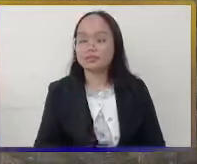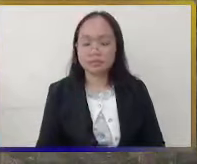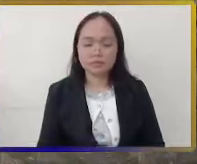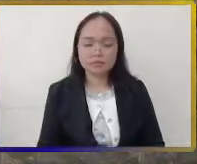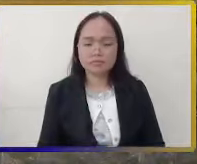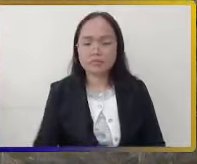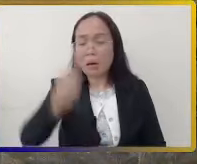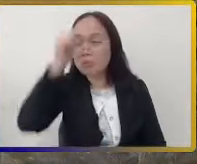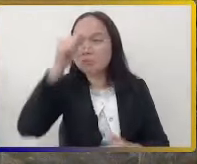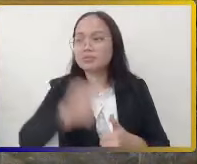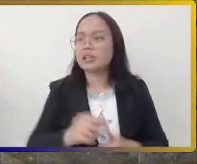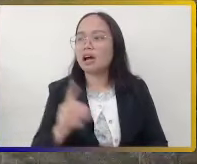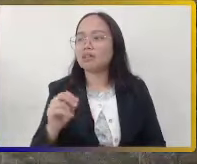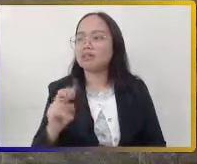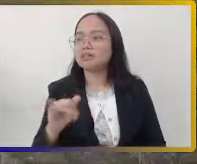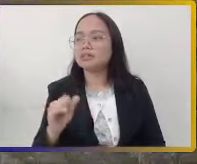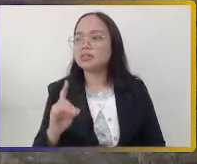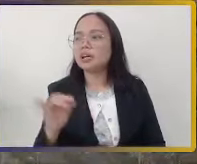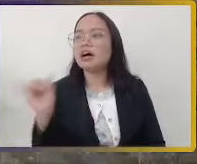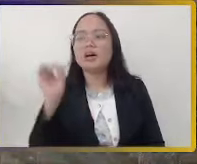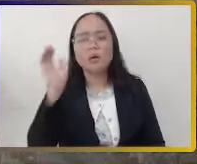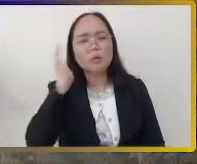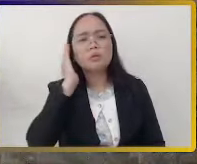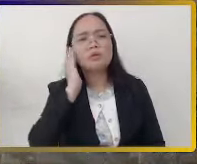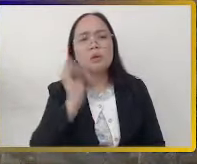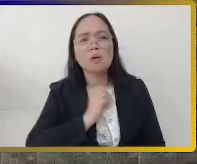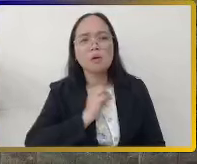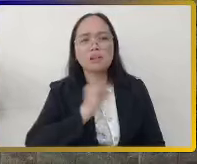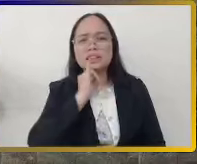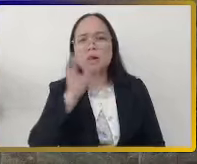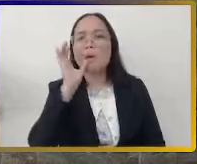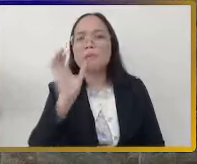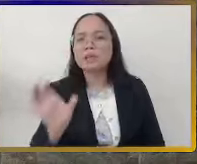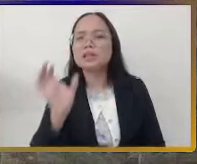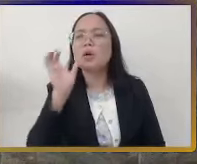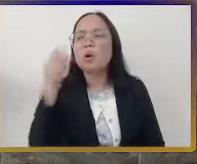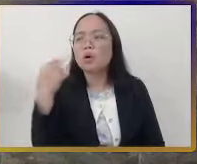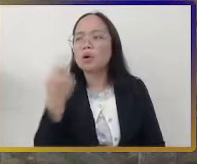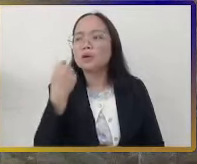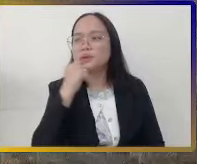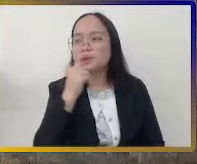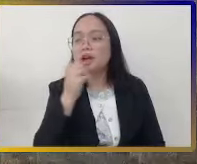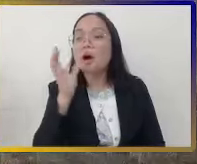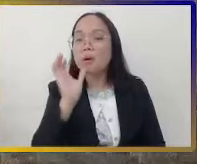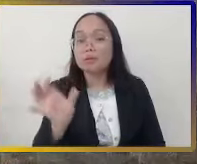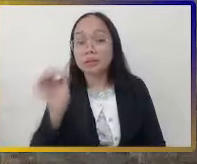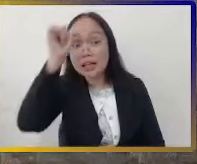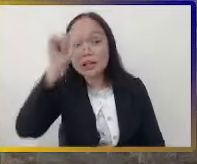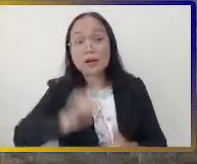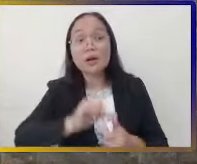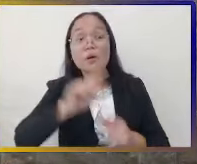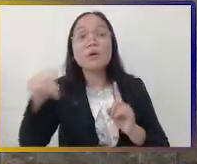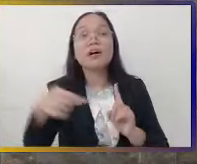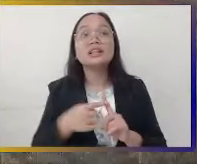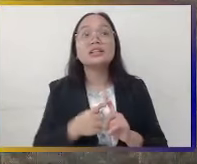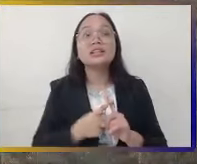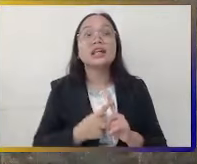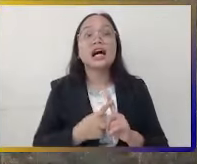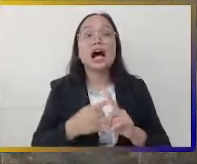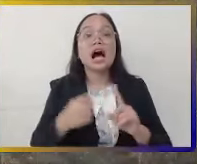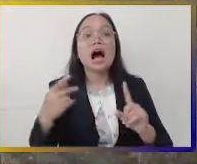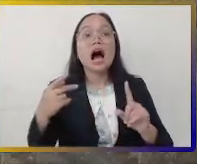Talagang utusan lang siya eh. Noong ang kanyang mga kapatid ay sumama kay Saul